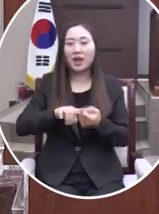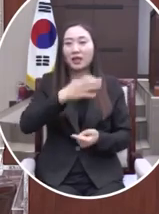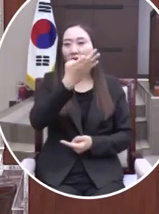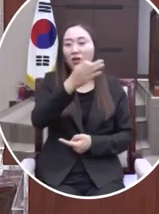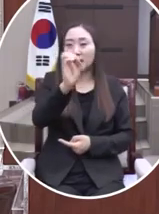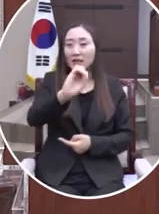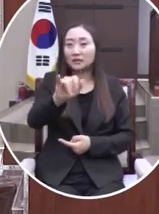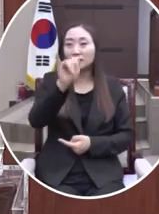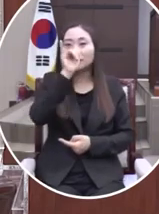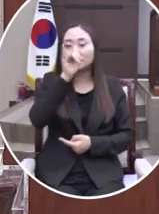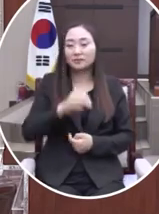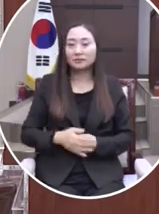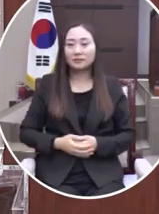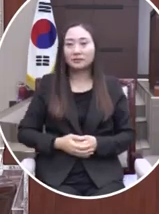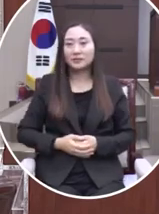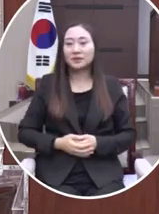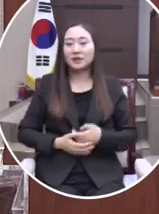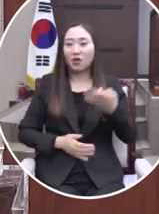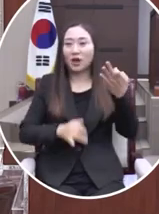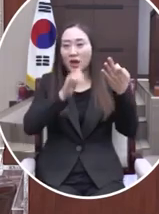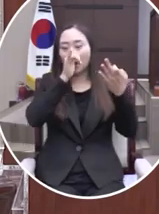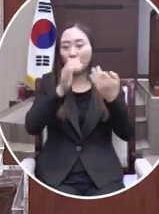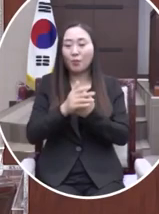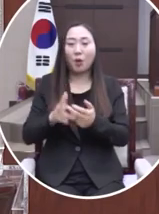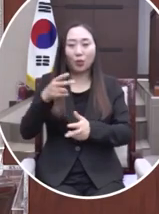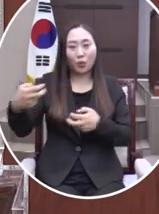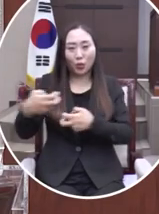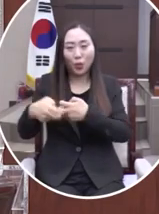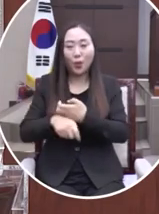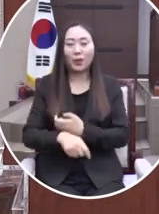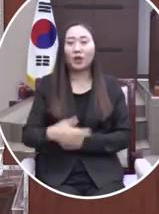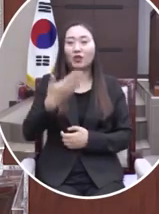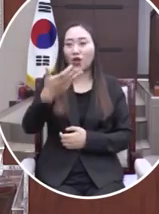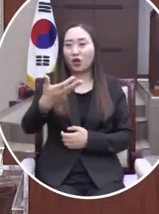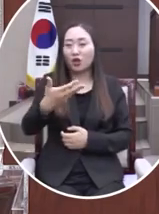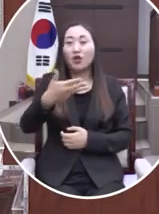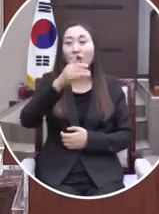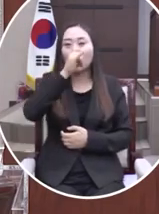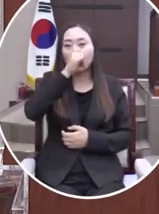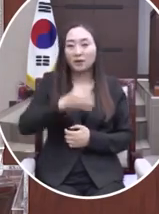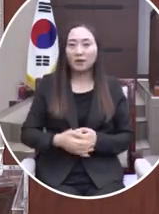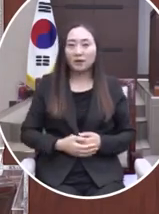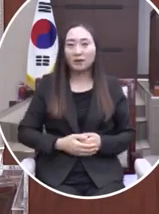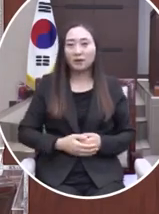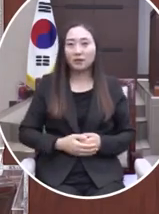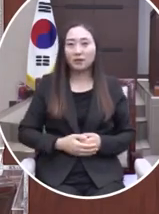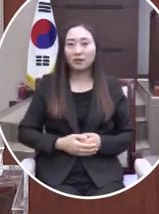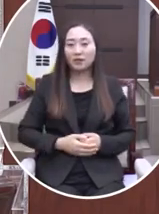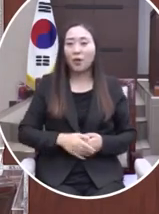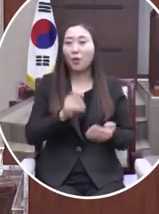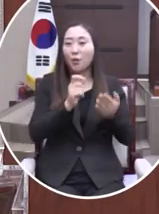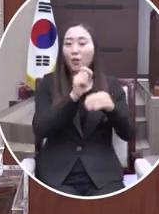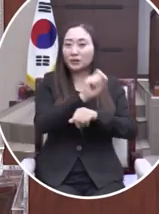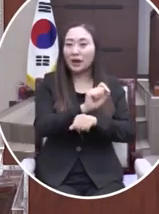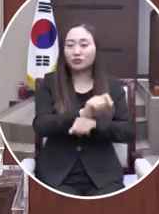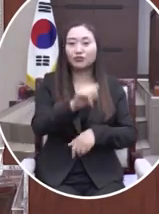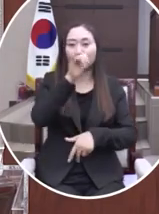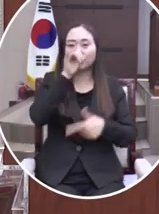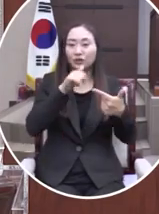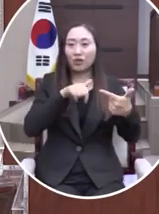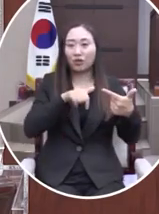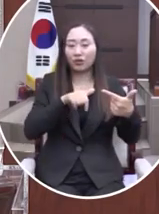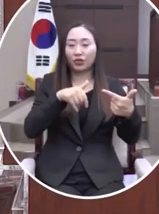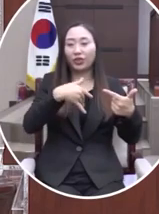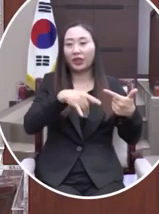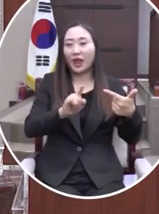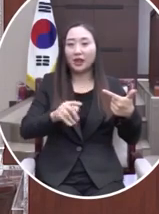40%, 도로 및 교통 부분이 8개로 22.8%, 일반 공공행정 부분이 6개로